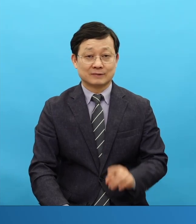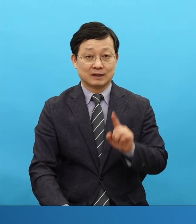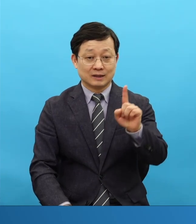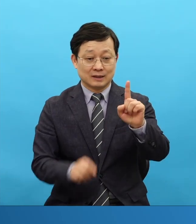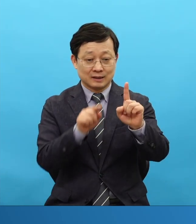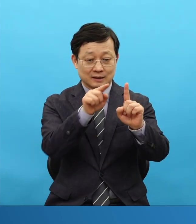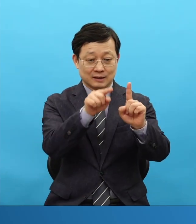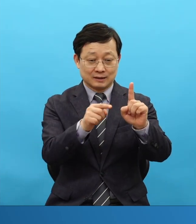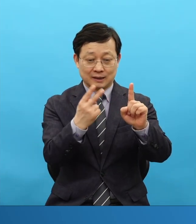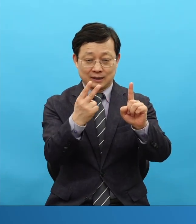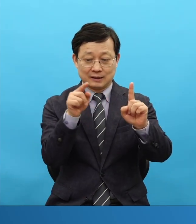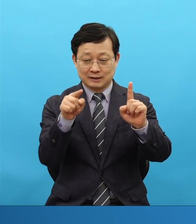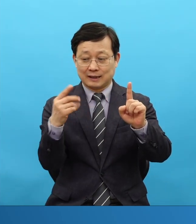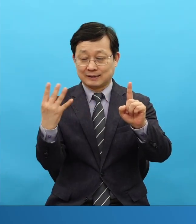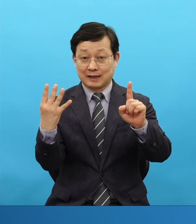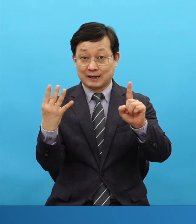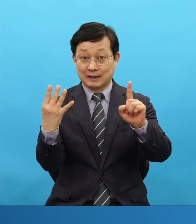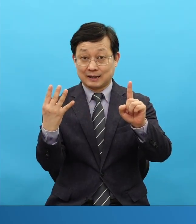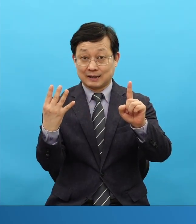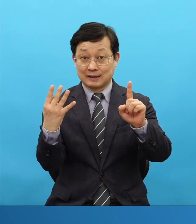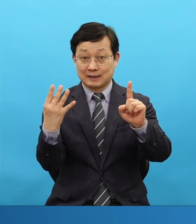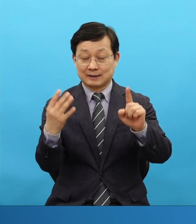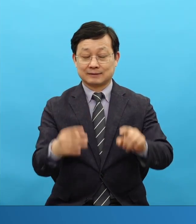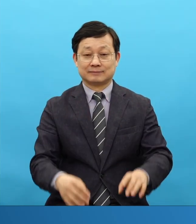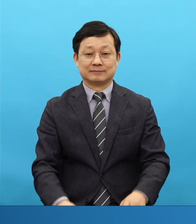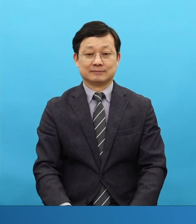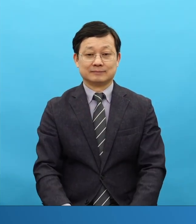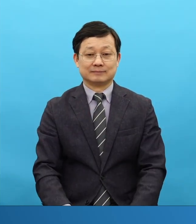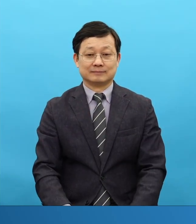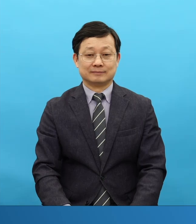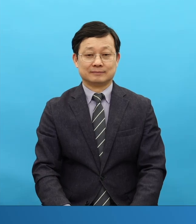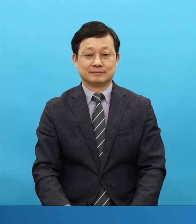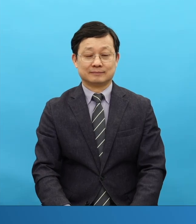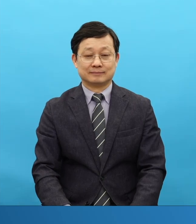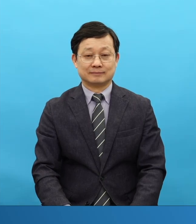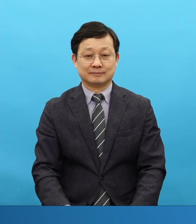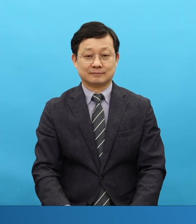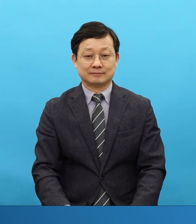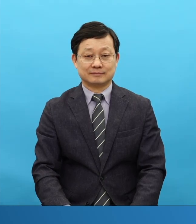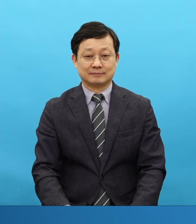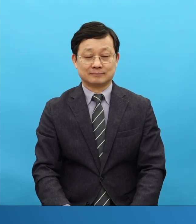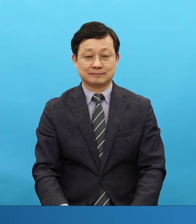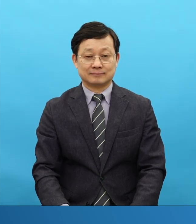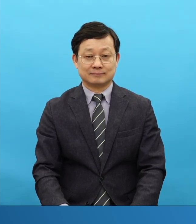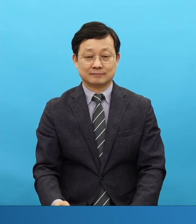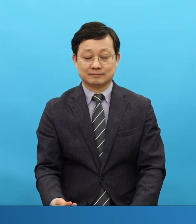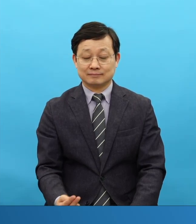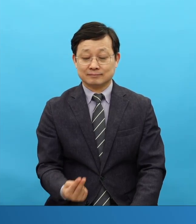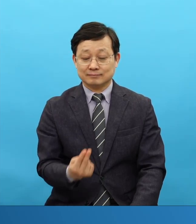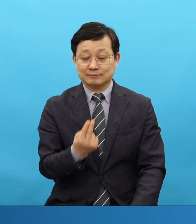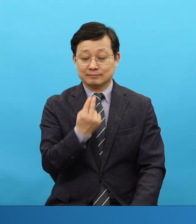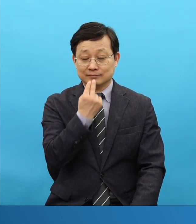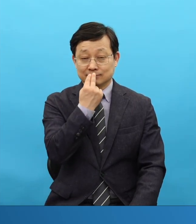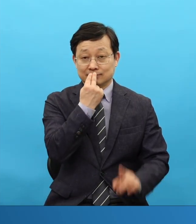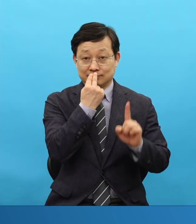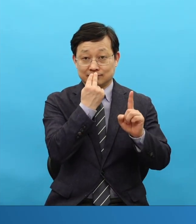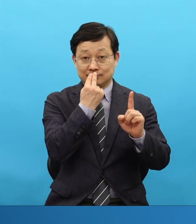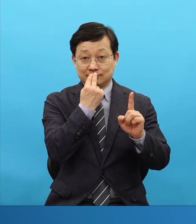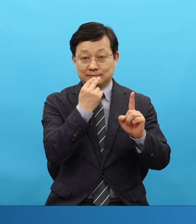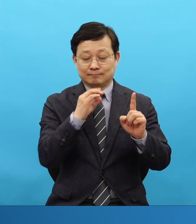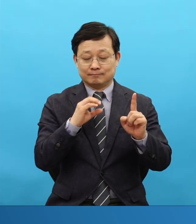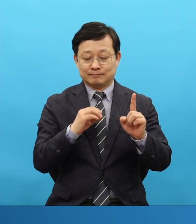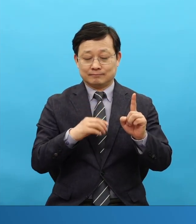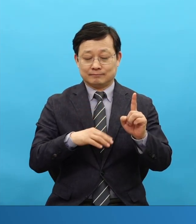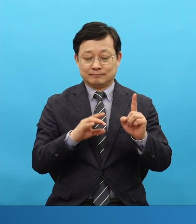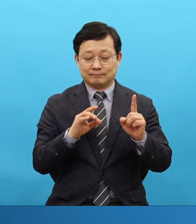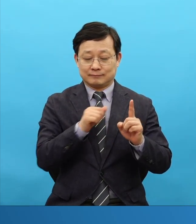1대 1에 4. And at this time, do a ratio of 1, 2, and 4. 천천히 한 1초 받아들이고 2초 쉬고 한